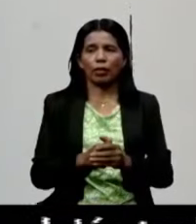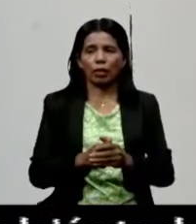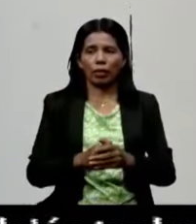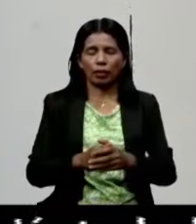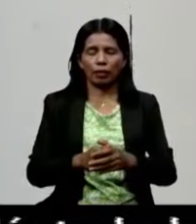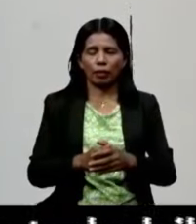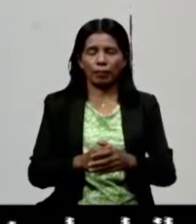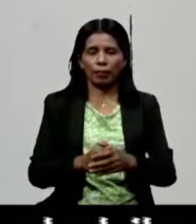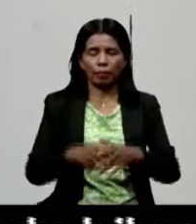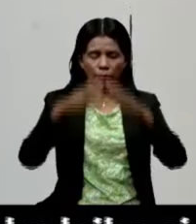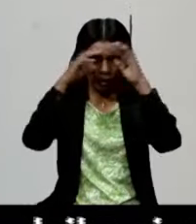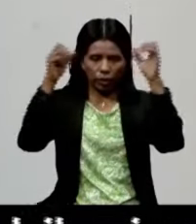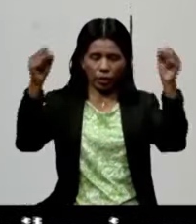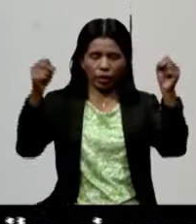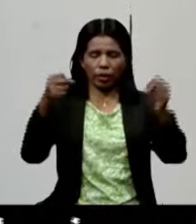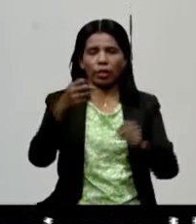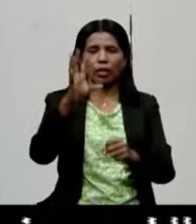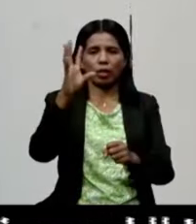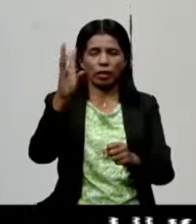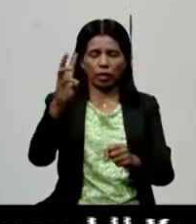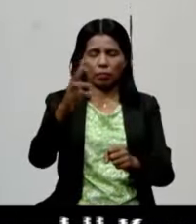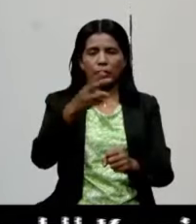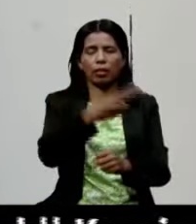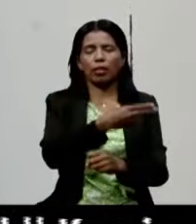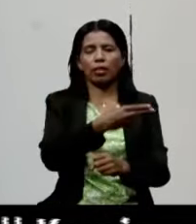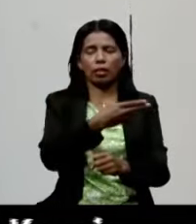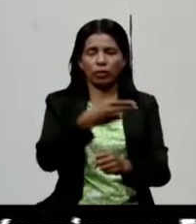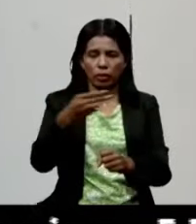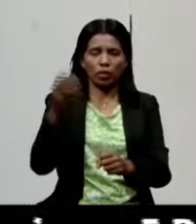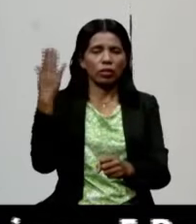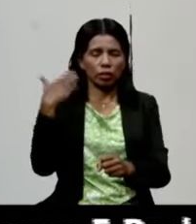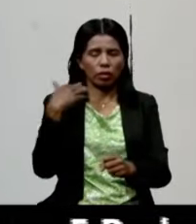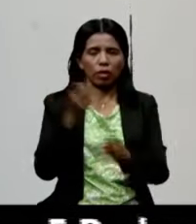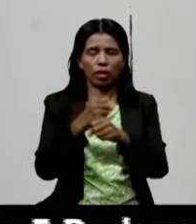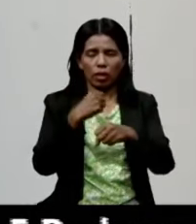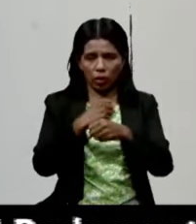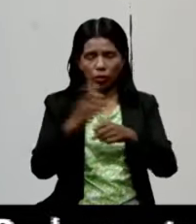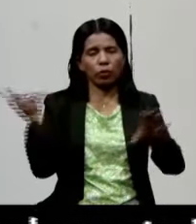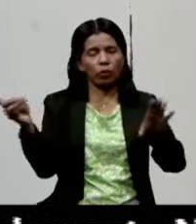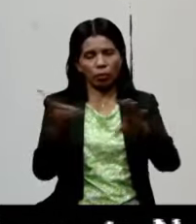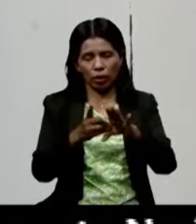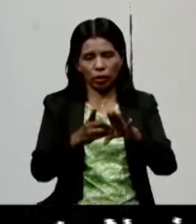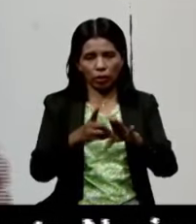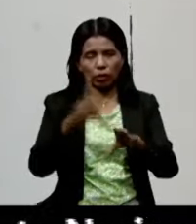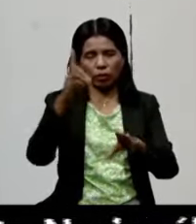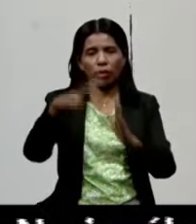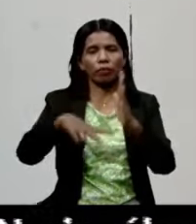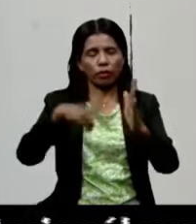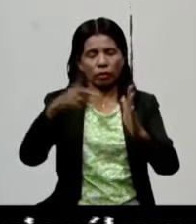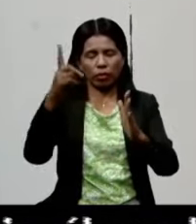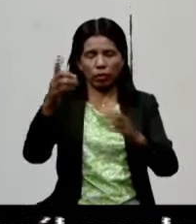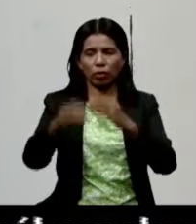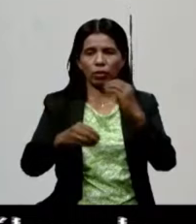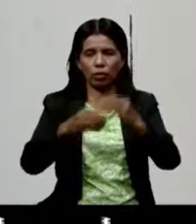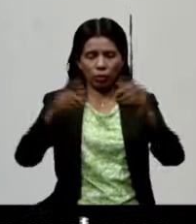Presiden Indonesia ke-6 Susilo Bambang Yudhoyono untuk membuat suatu dokumenter mengenai rekonsiliasi Indonesia